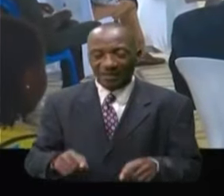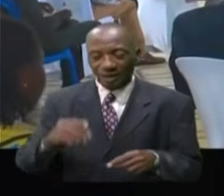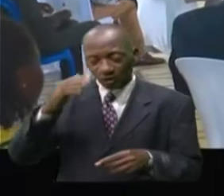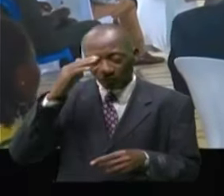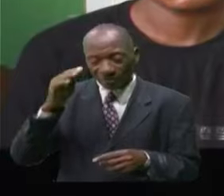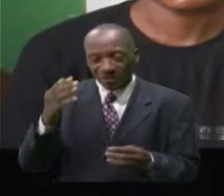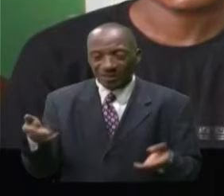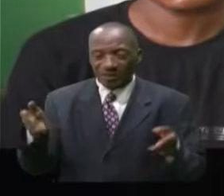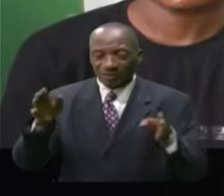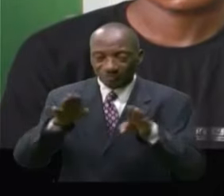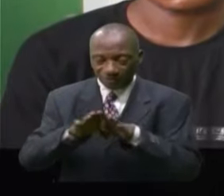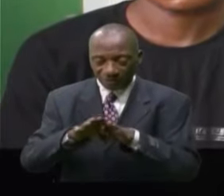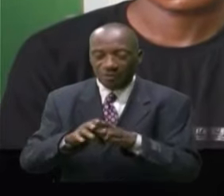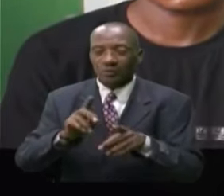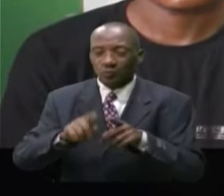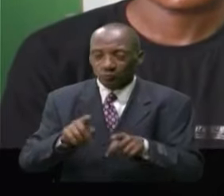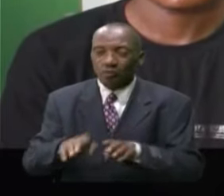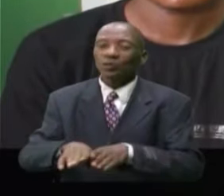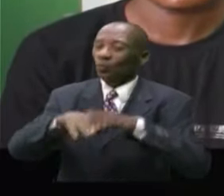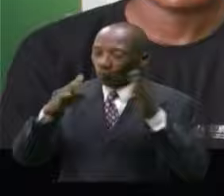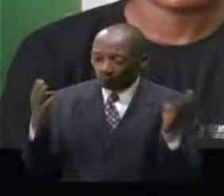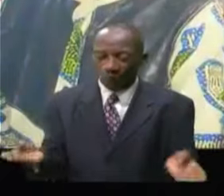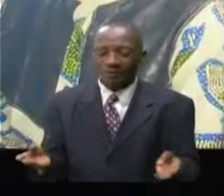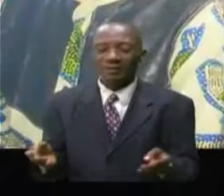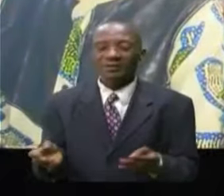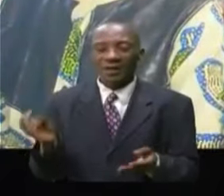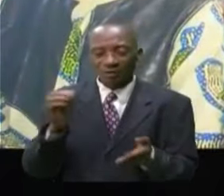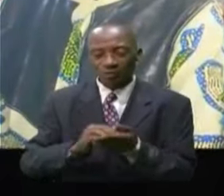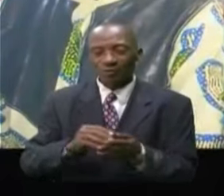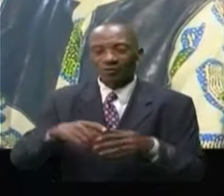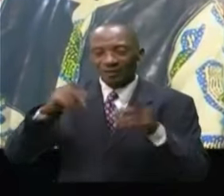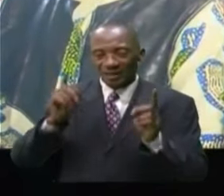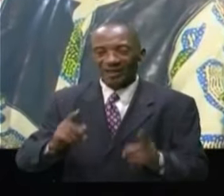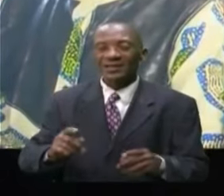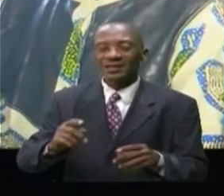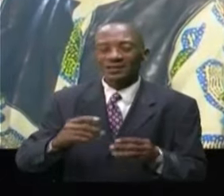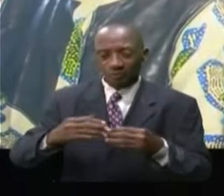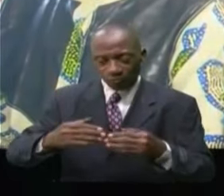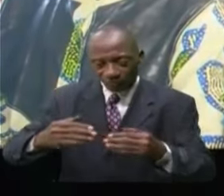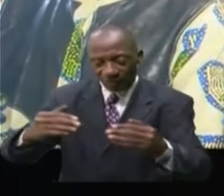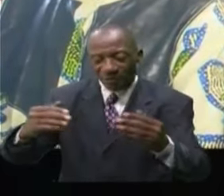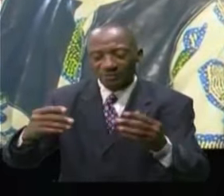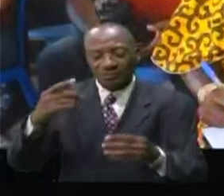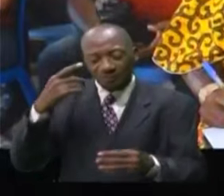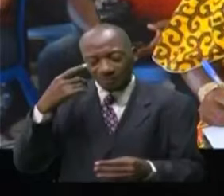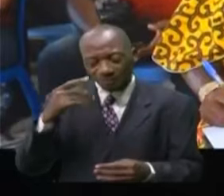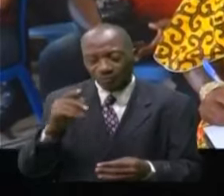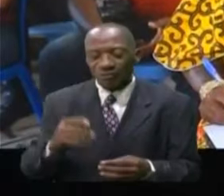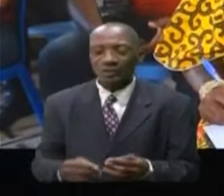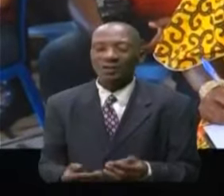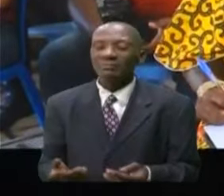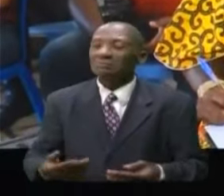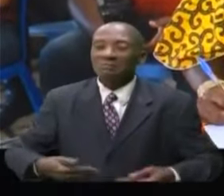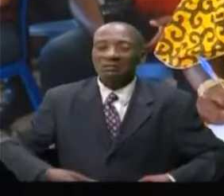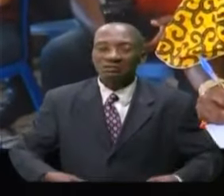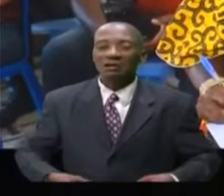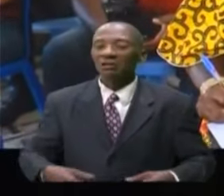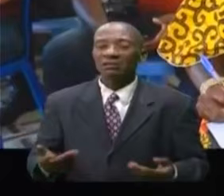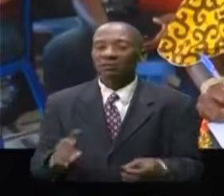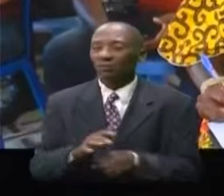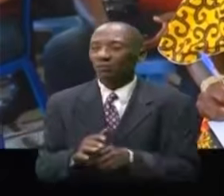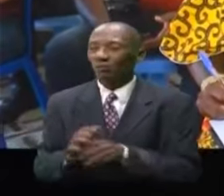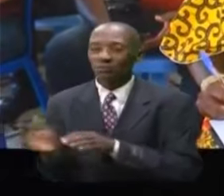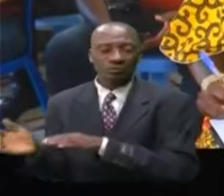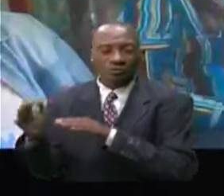conduites personnelles, le choix de nos partenaires de vie et bien sûr notre santé sont autant des facteurs qui contribuent au développement